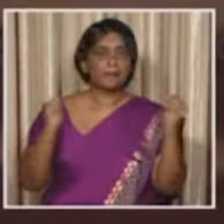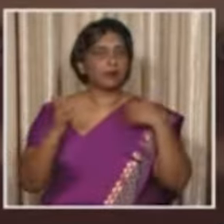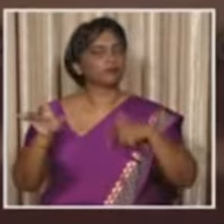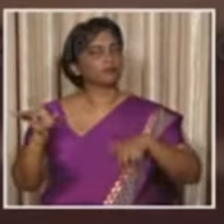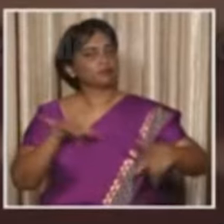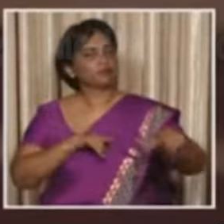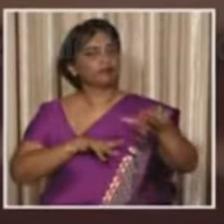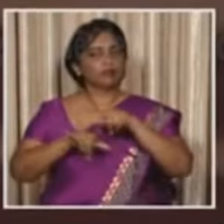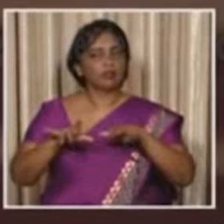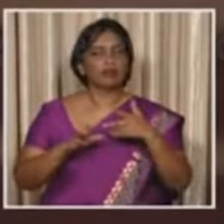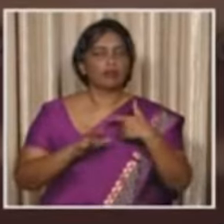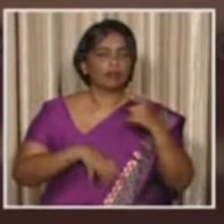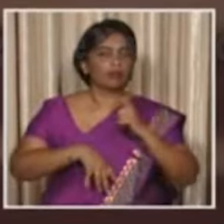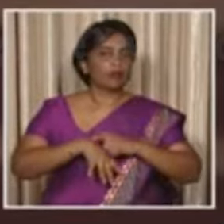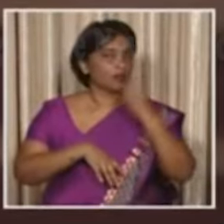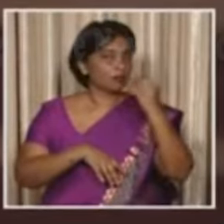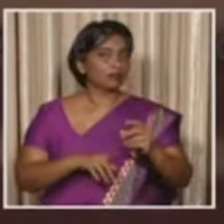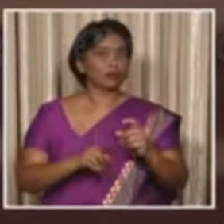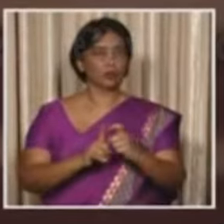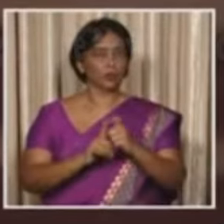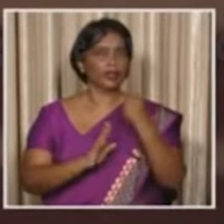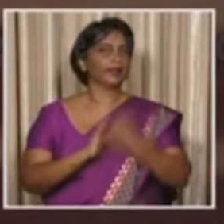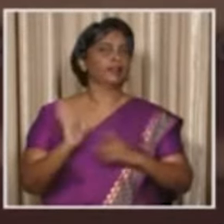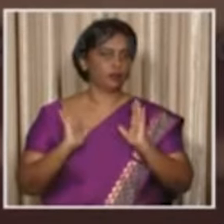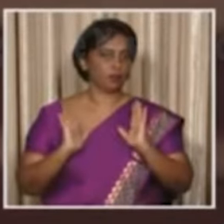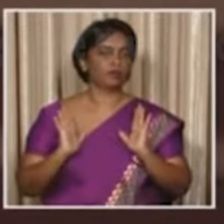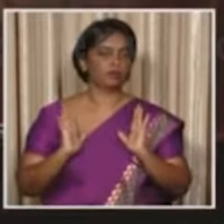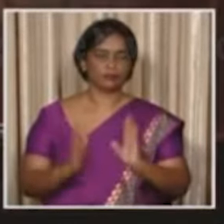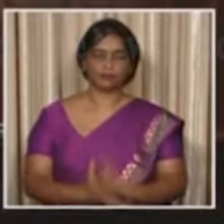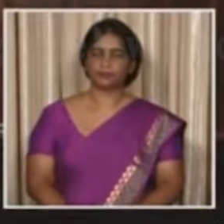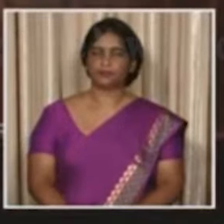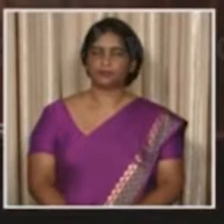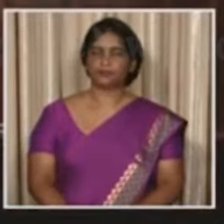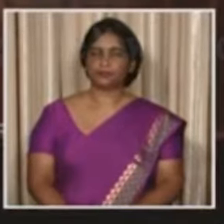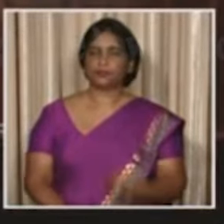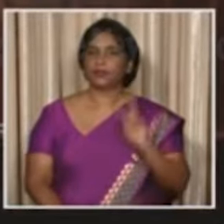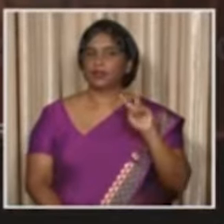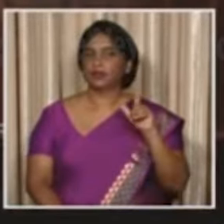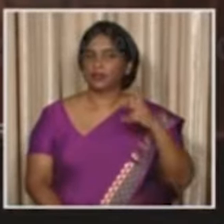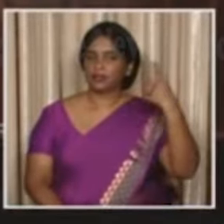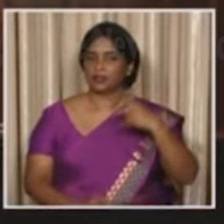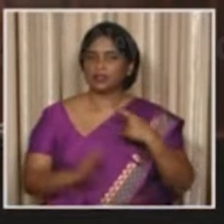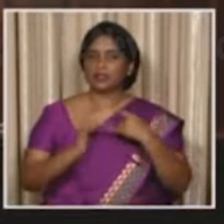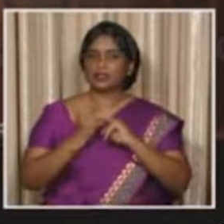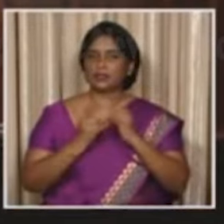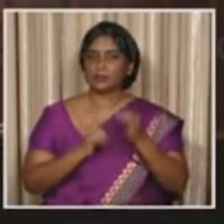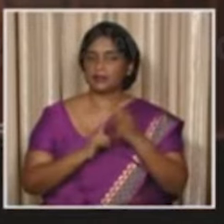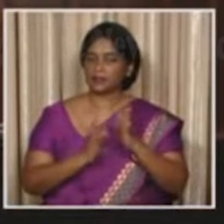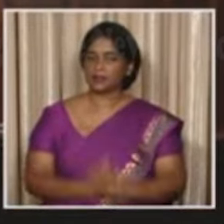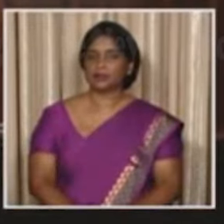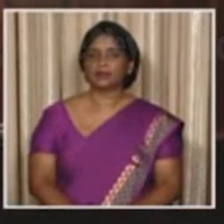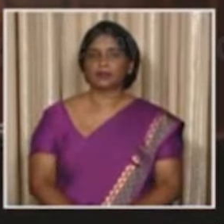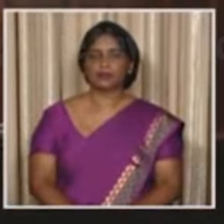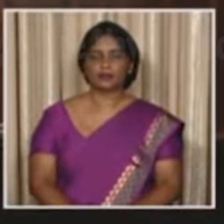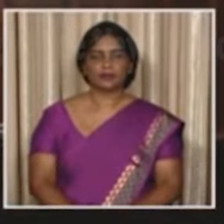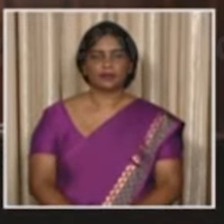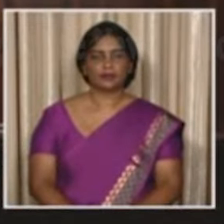පුළුවන් වාතාවරණයක් ඇති කරන්න නම් තද නීති ගන්න ඕනේ. හොඳයි බොහොම 27/2 යටතේ ප්‍රශ්න කරු සජිත් එම්දාස් මහත්මයා.